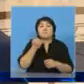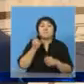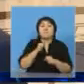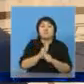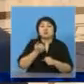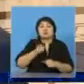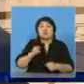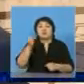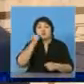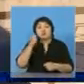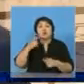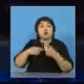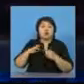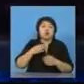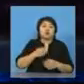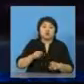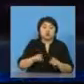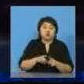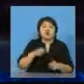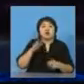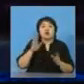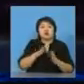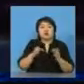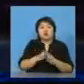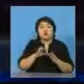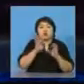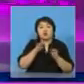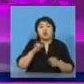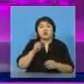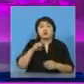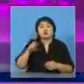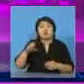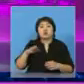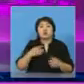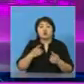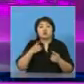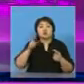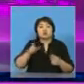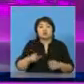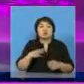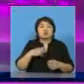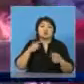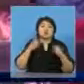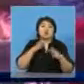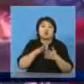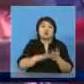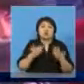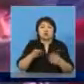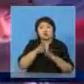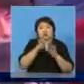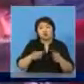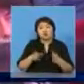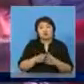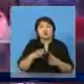Ресейге Москвадан барып бас жүлде алып келді. Иә, филармония өнерпаздары Ахмет Жұбановтай ұлы тұлға салған сара жолды жалғастыруда. Қазір өнер